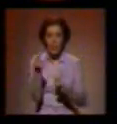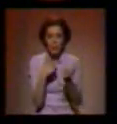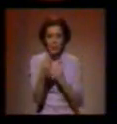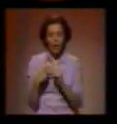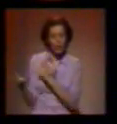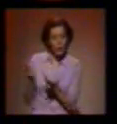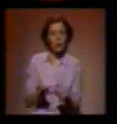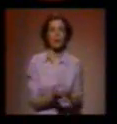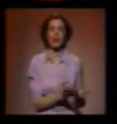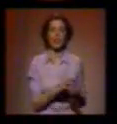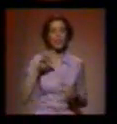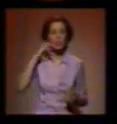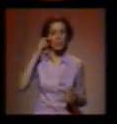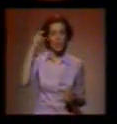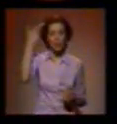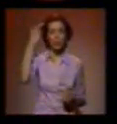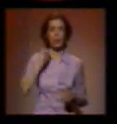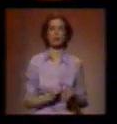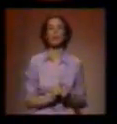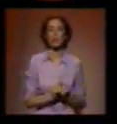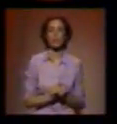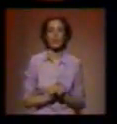J'aimerais vous inviter à regarder Sex and Shopping,